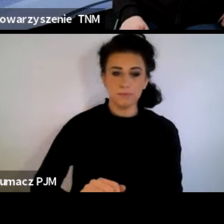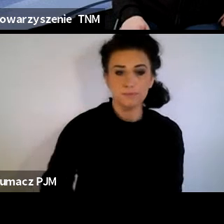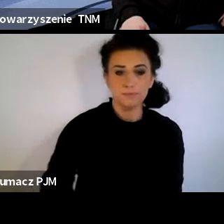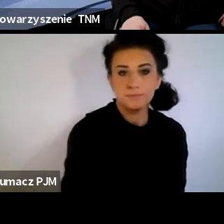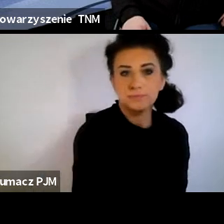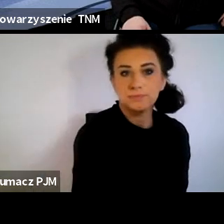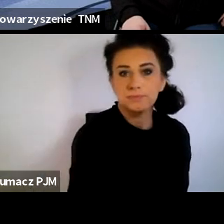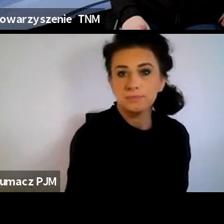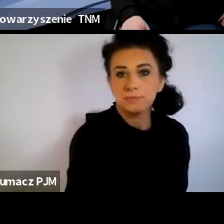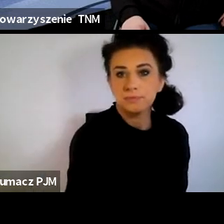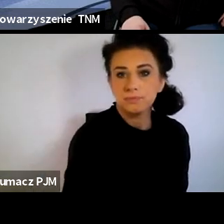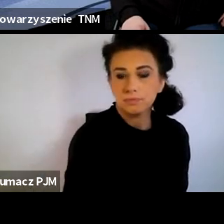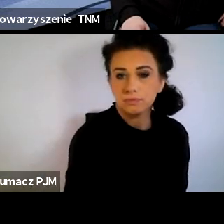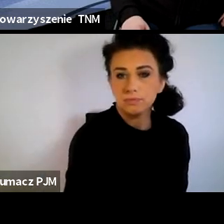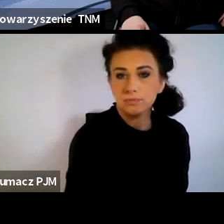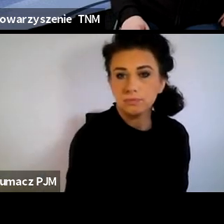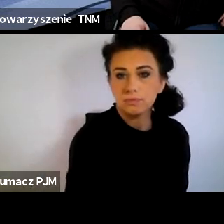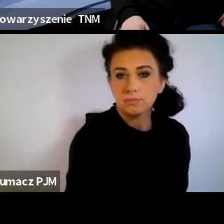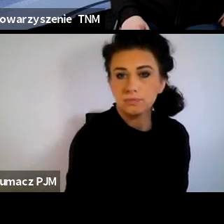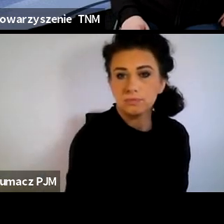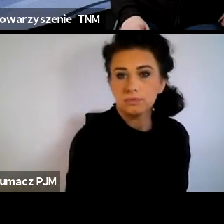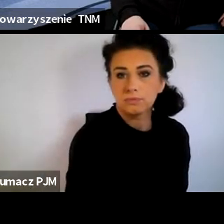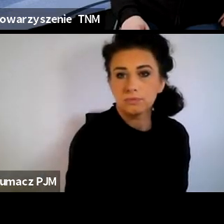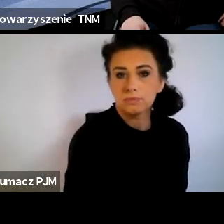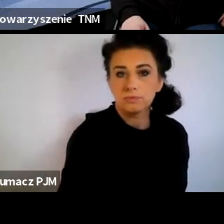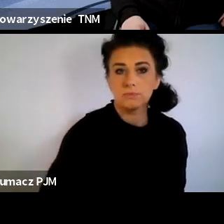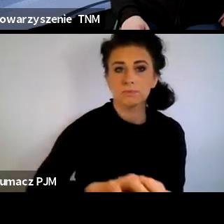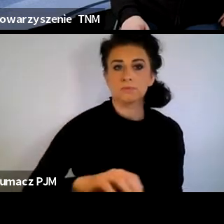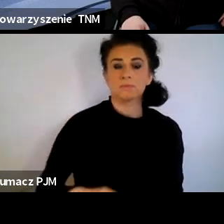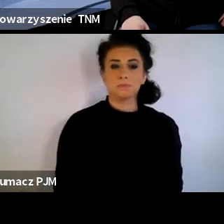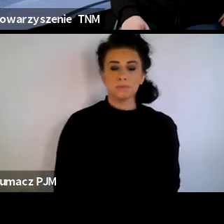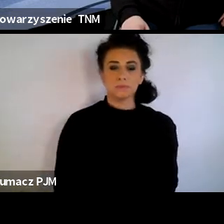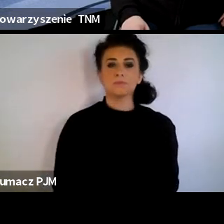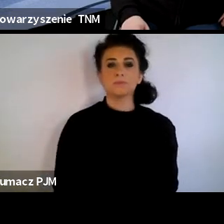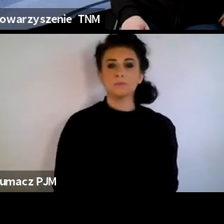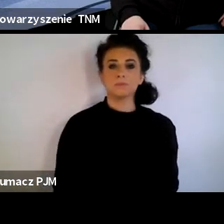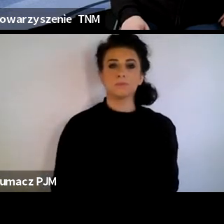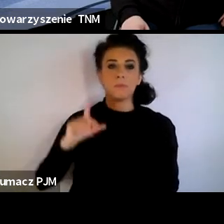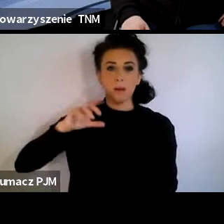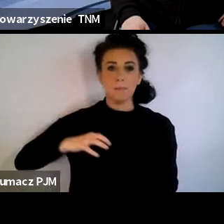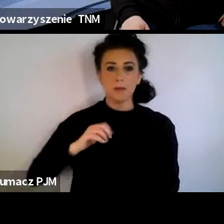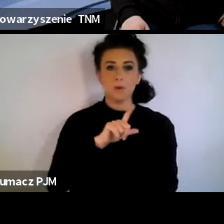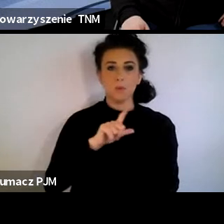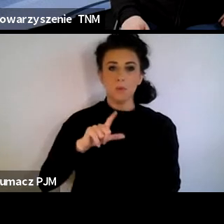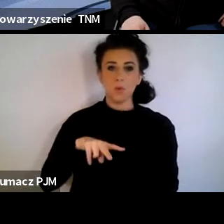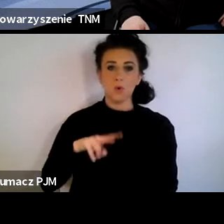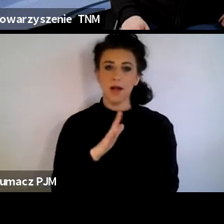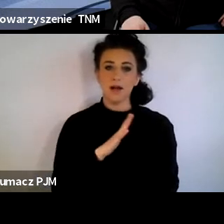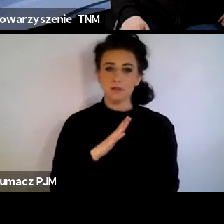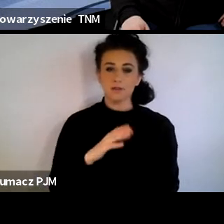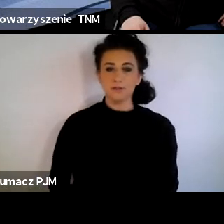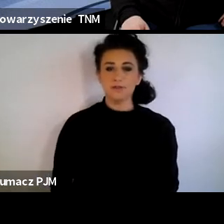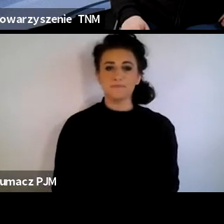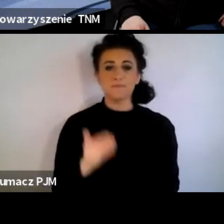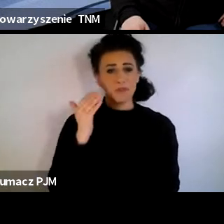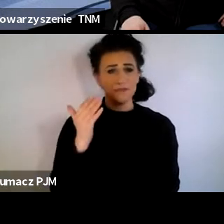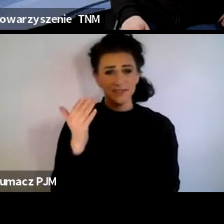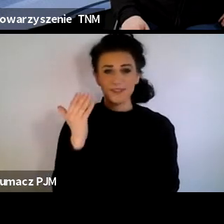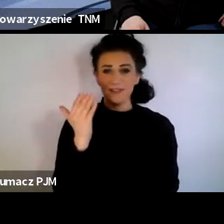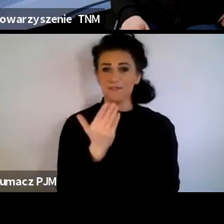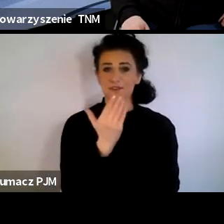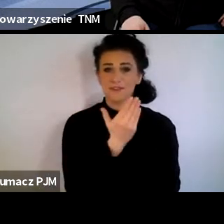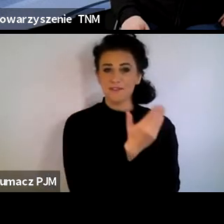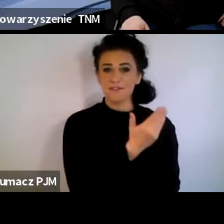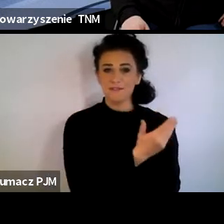I pan Łukasz Baszkiewicz z UP we Wrocławiu. Proszę państwa, mnie bardzo miło mi się z państwem wita w ten sposób, ale